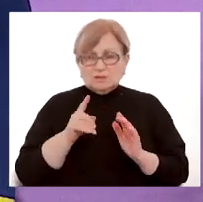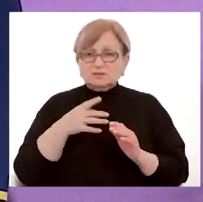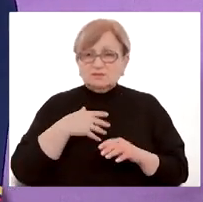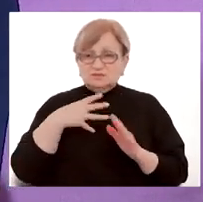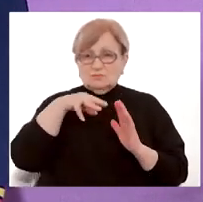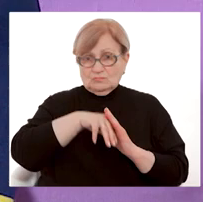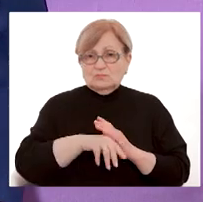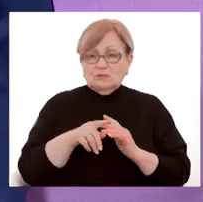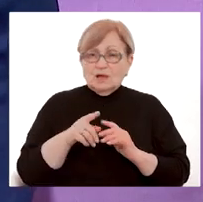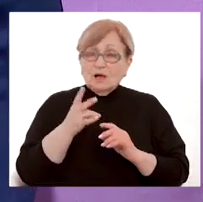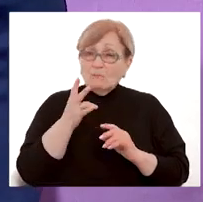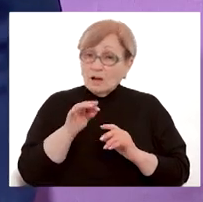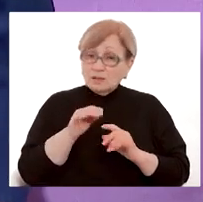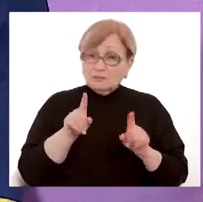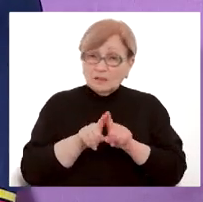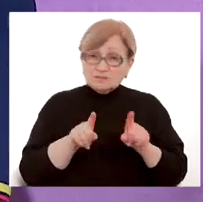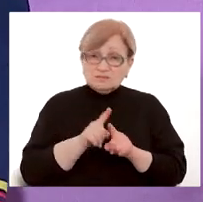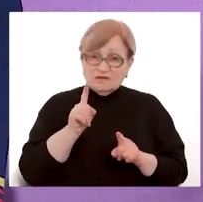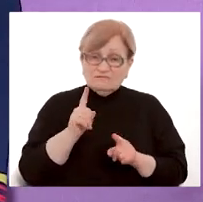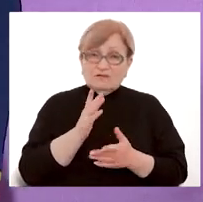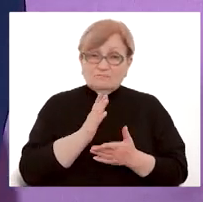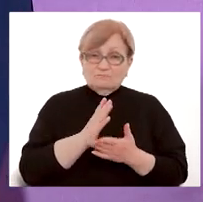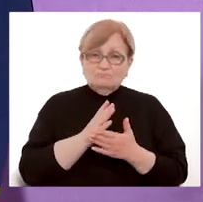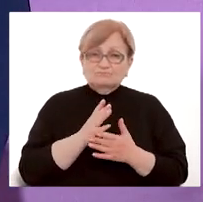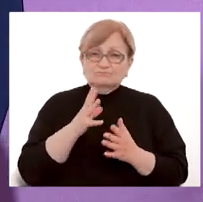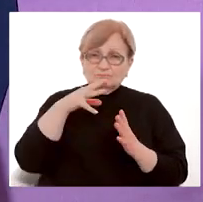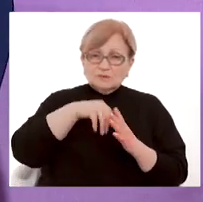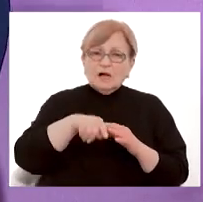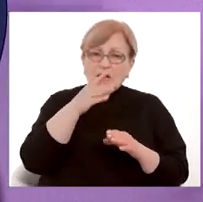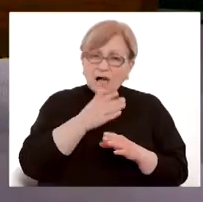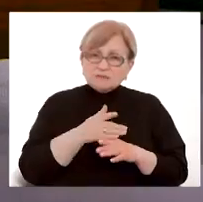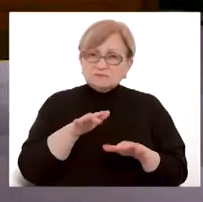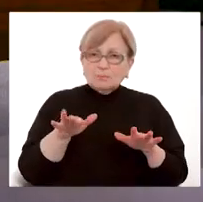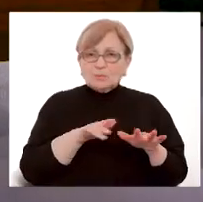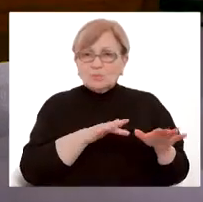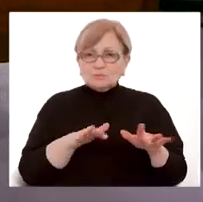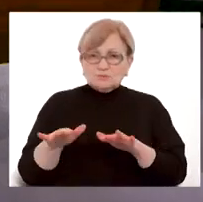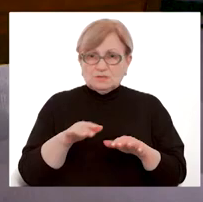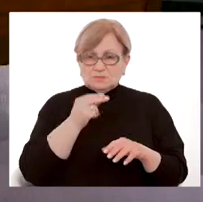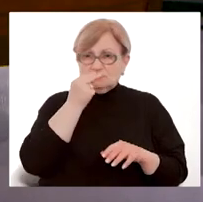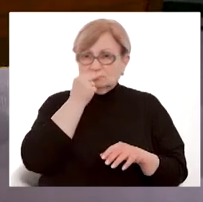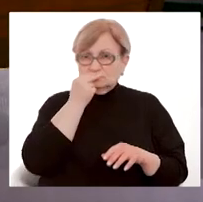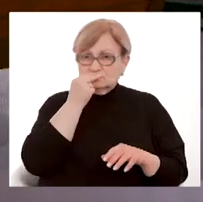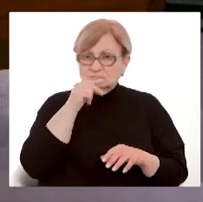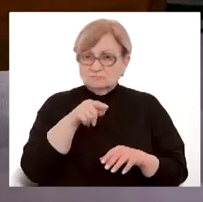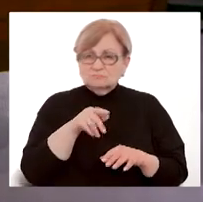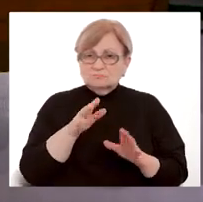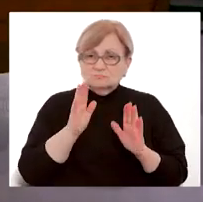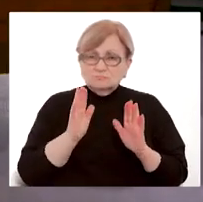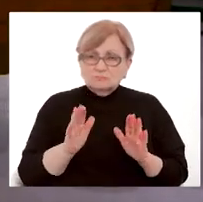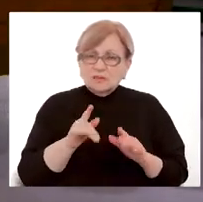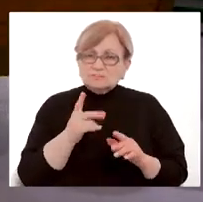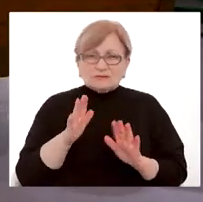ჯანსაღ კვებაში. Მაგრამ ასევე ჯანსაღი კვება შედგება უშუალოდ პროცესისგან და კვება, როგორც ახლოშეთ უკვე რომ ეს არ არის მხოლოდ